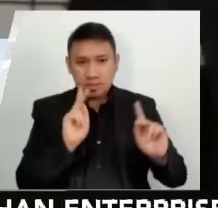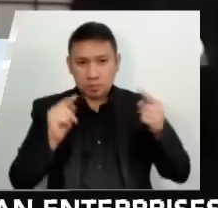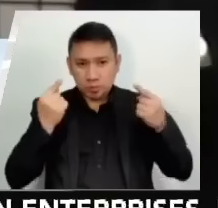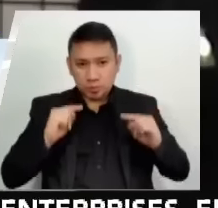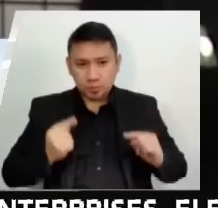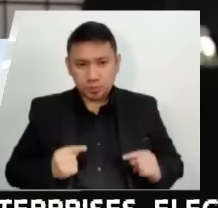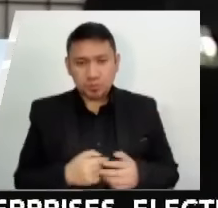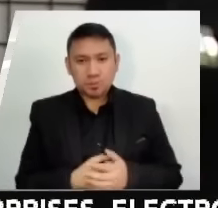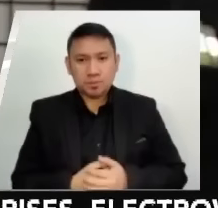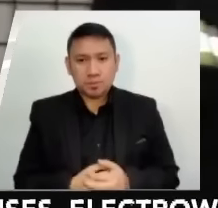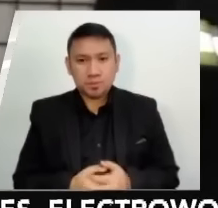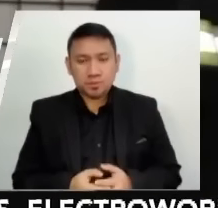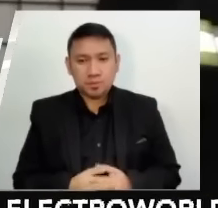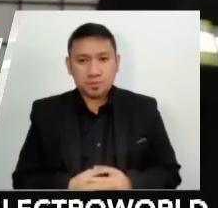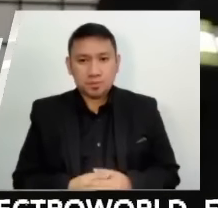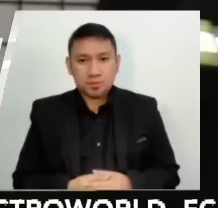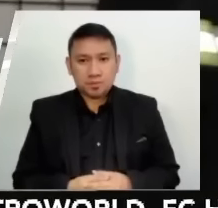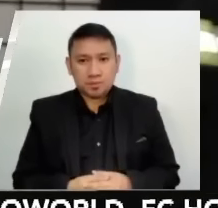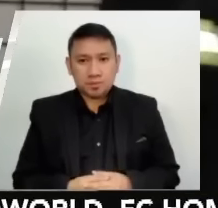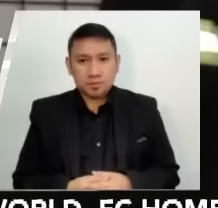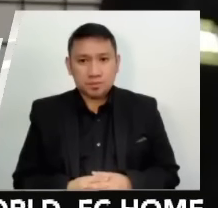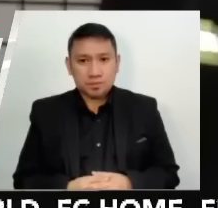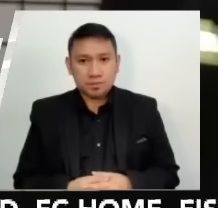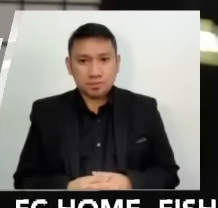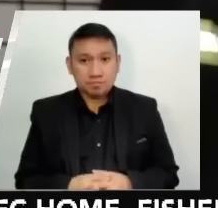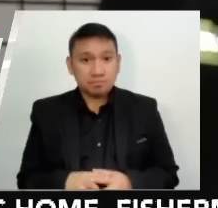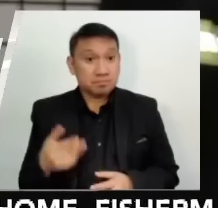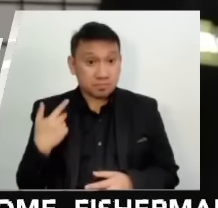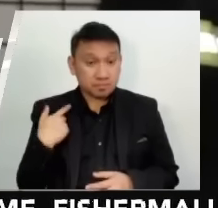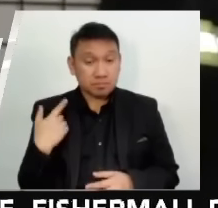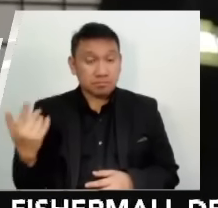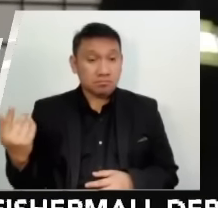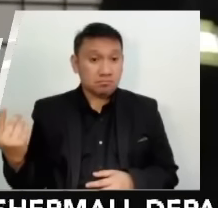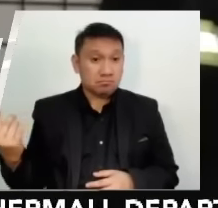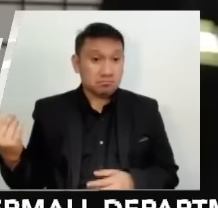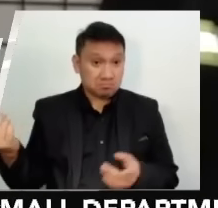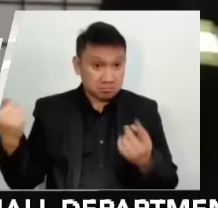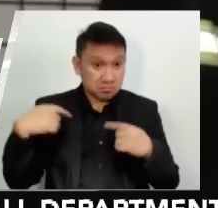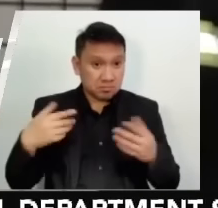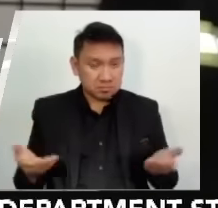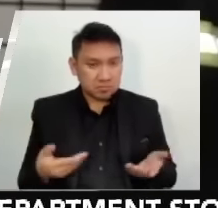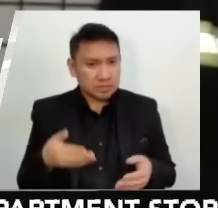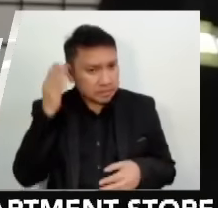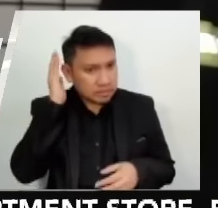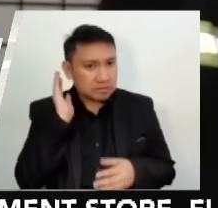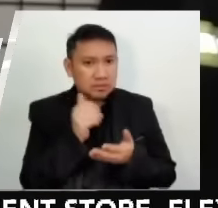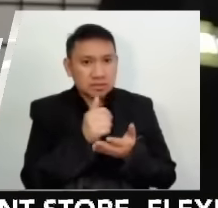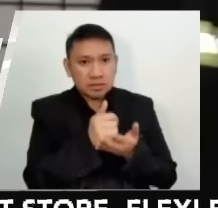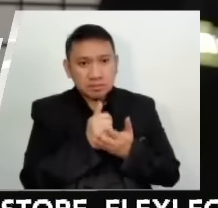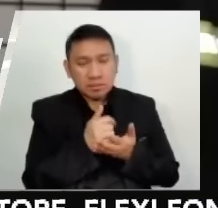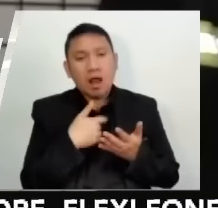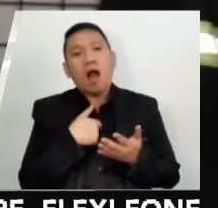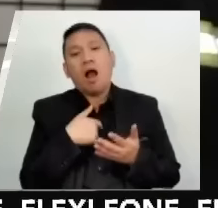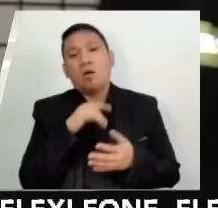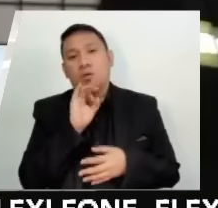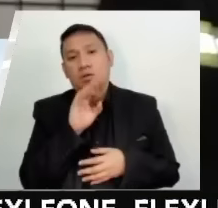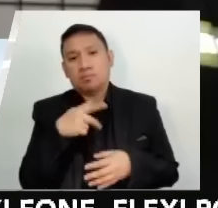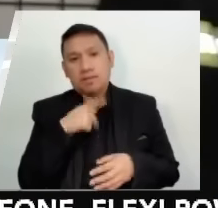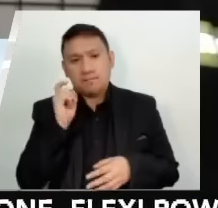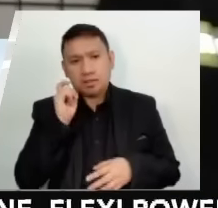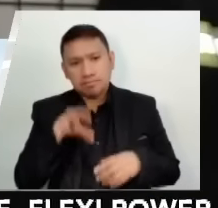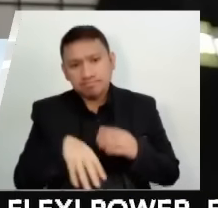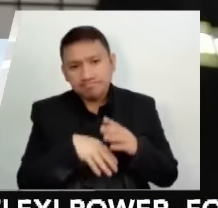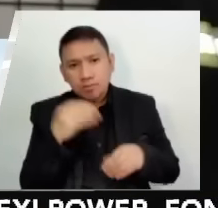insidente may pumunta po rito na humihingi ng tulong ah agad kaagad po tayong lumabas para puntahan Kung